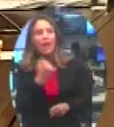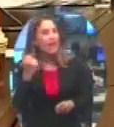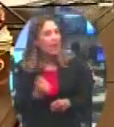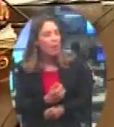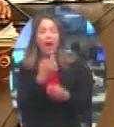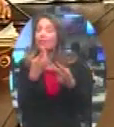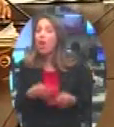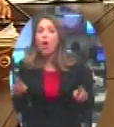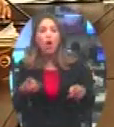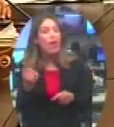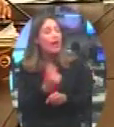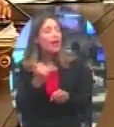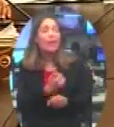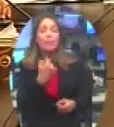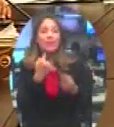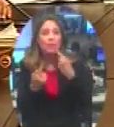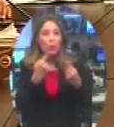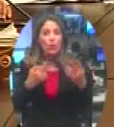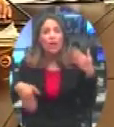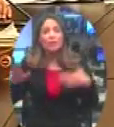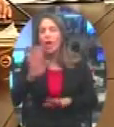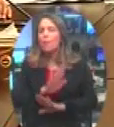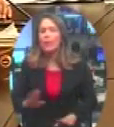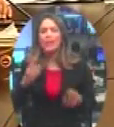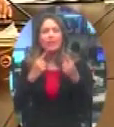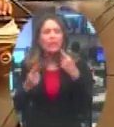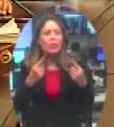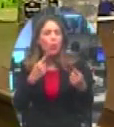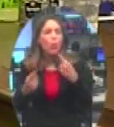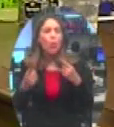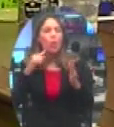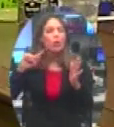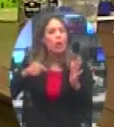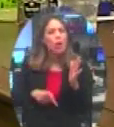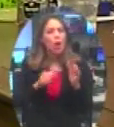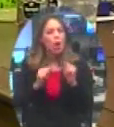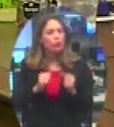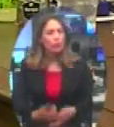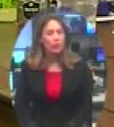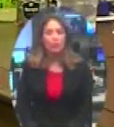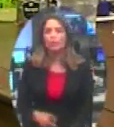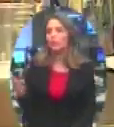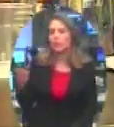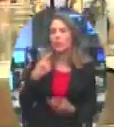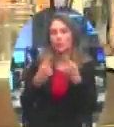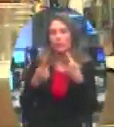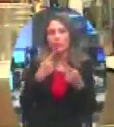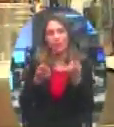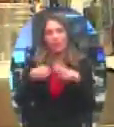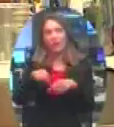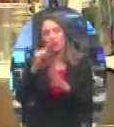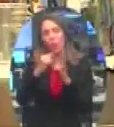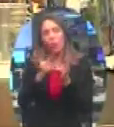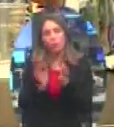אתה לא יכול לקיים דיון, הצבעה בלי דיון על כל סעיף. כך זה נראה היום בוועדת החוקה, חוק ומשפט, כשיושב הראש ניסן סלומיאנסקי